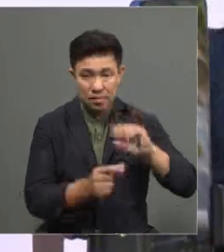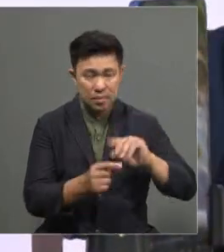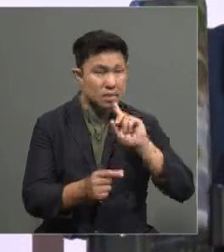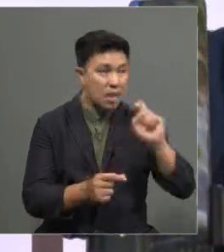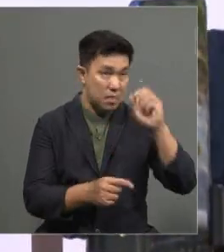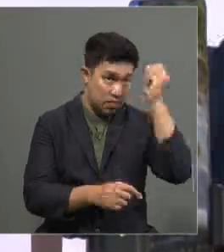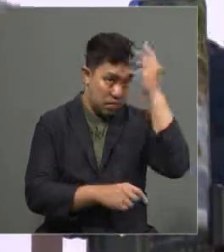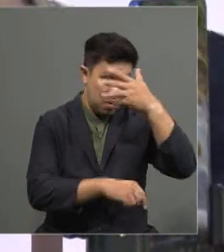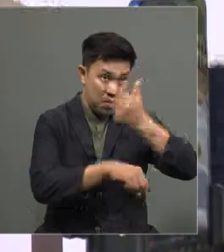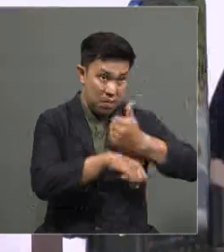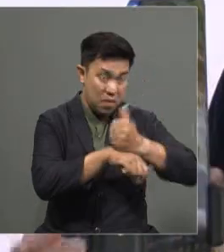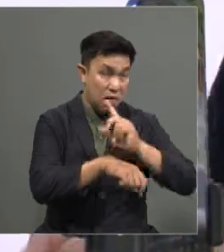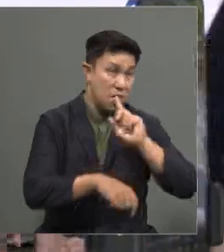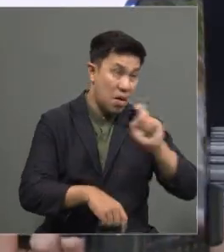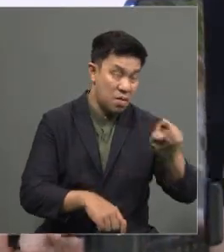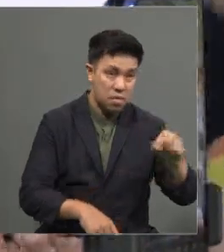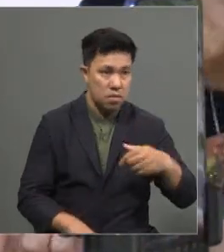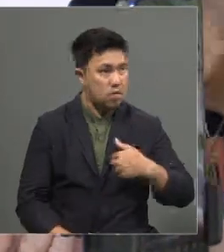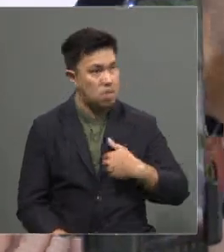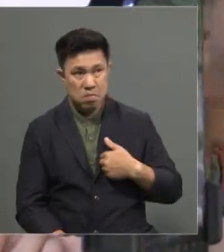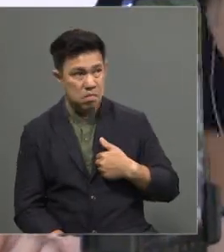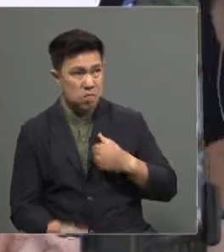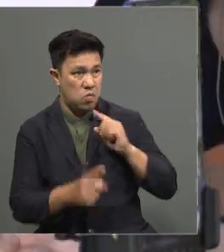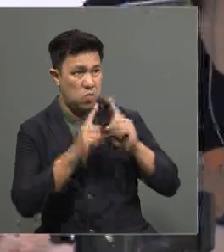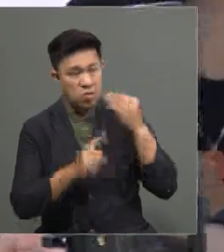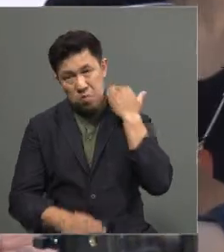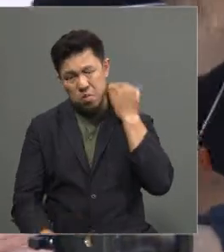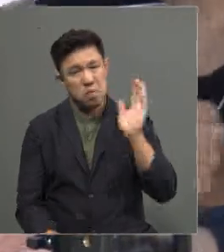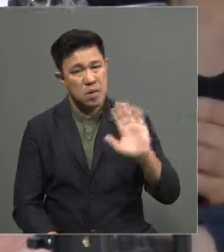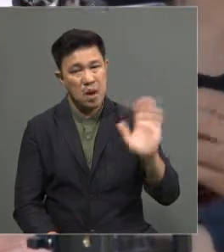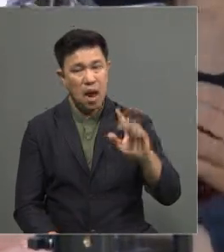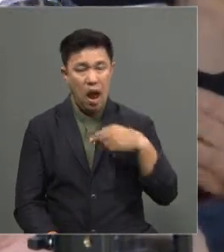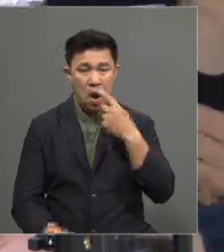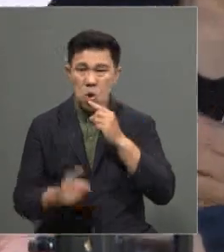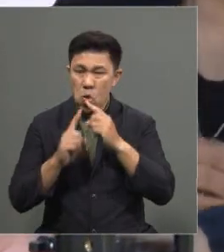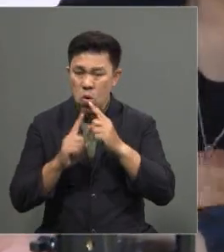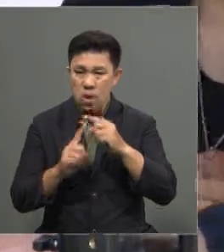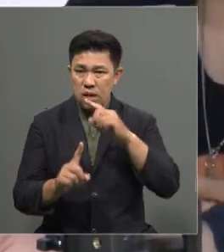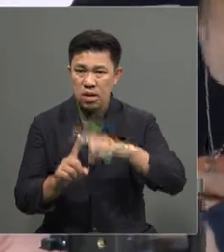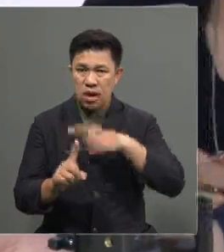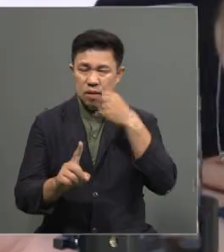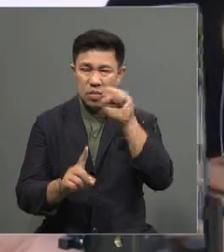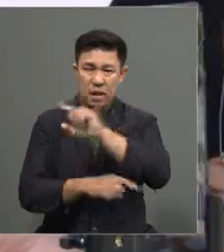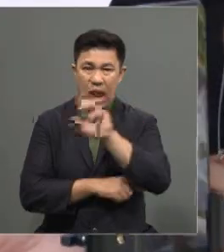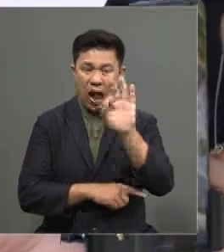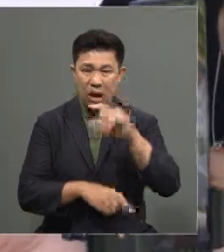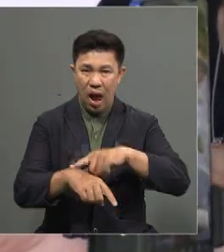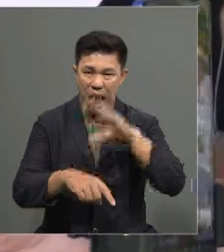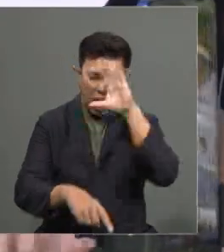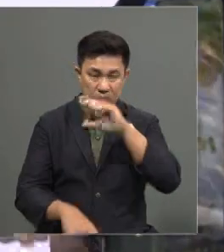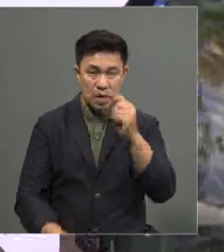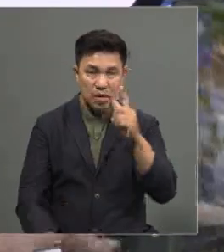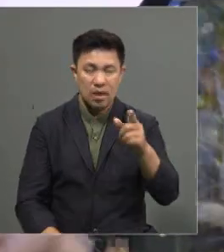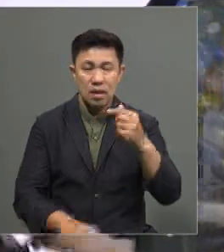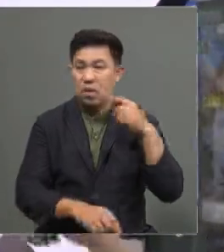พอลโดยตรงแล้วครับตัวบอสพอลไม่ใช่คนที่คุยกับคุณกฤตอนงค์โดยตรงแต่คนที่ไปคุยในวันที่9ตุลาคมที่ผ่านมาตอน 5:00 นเนี่ย